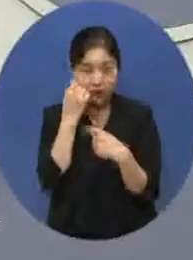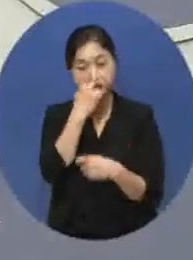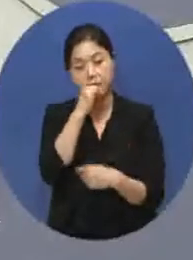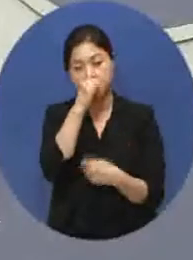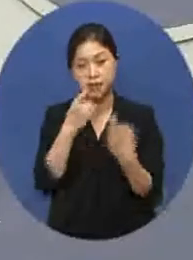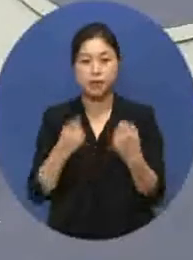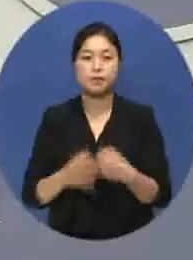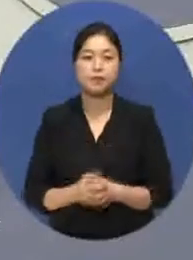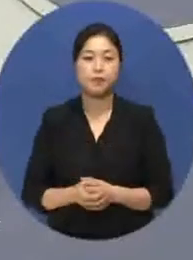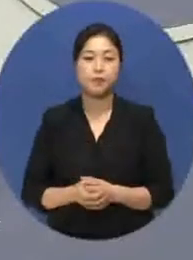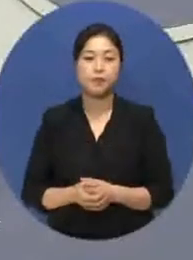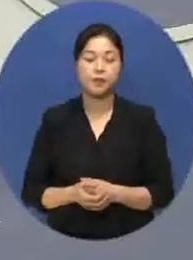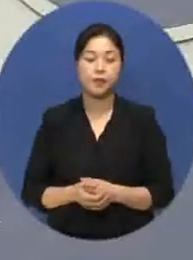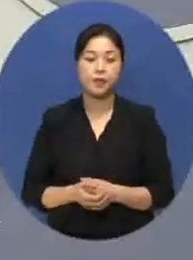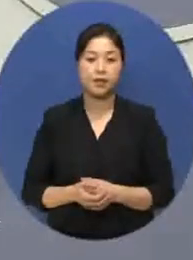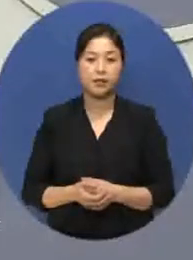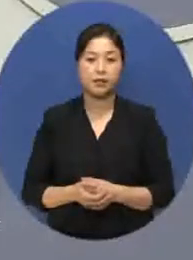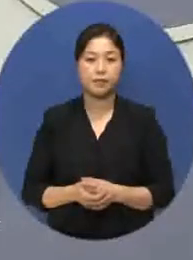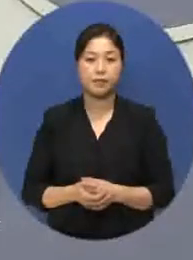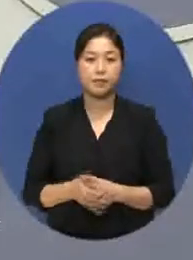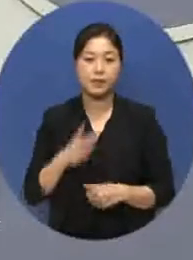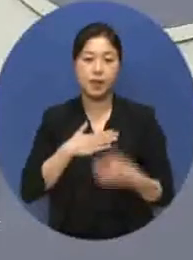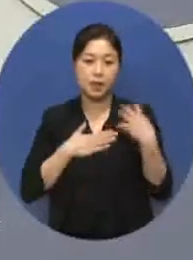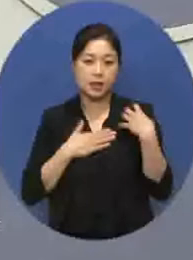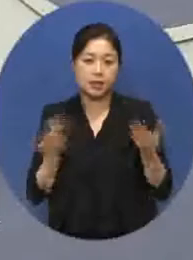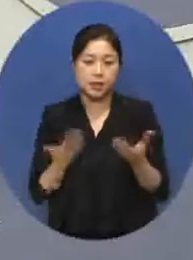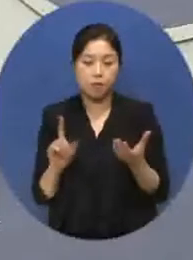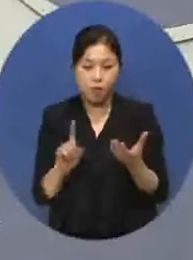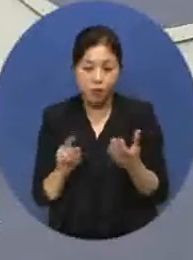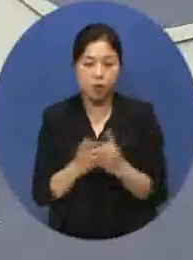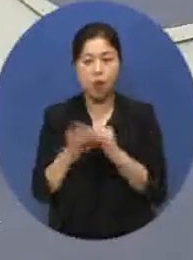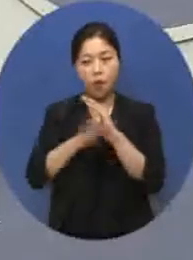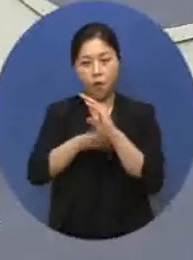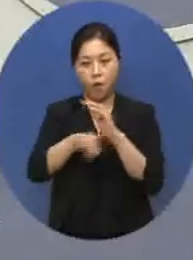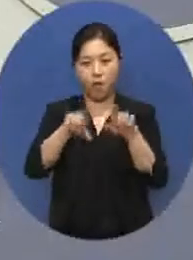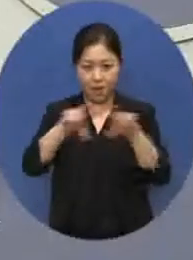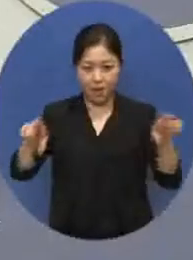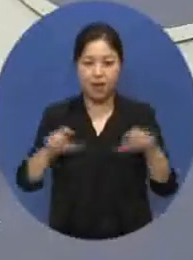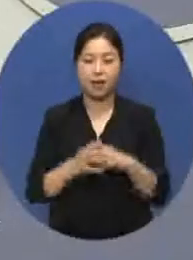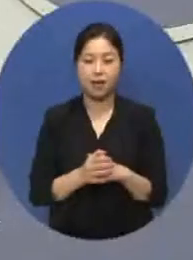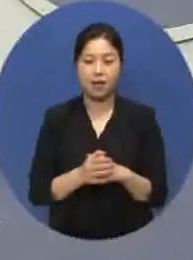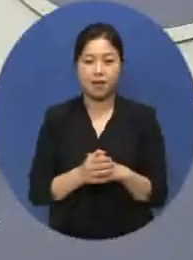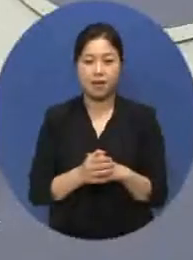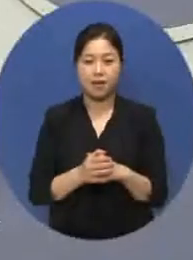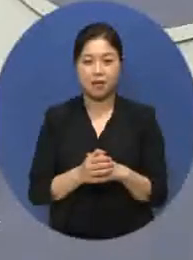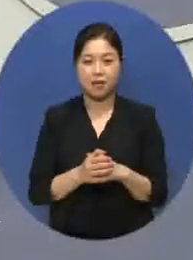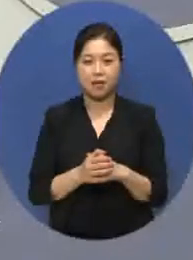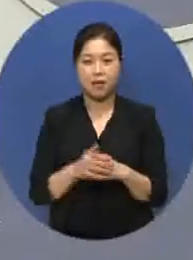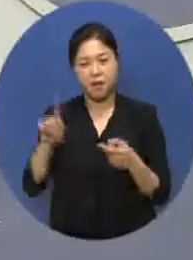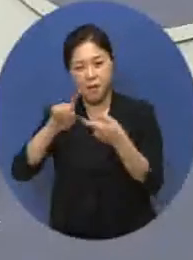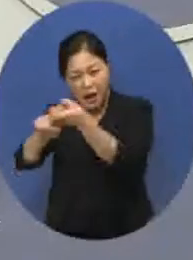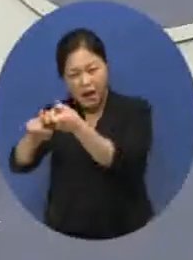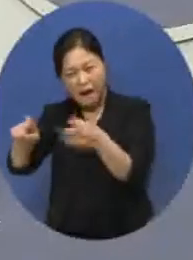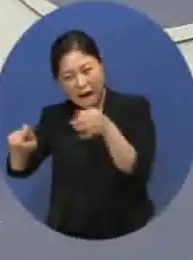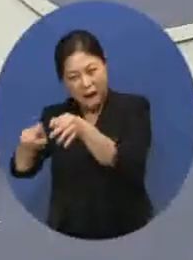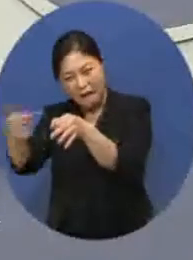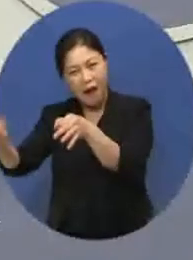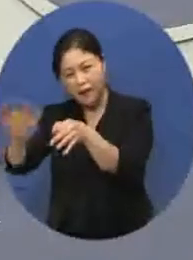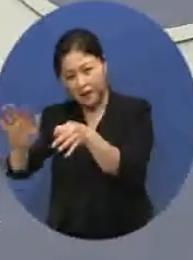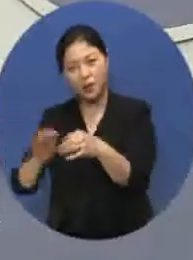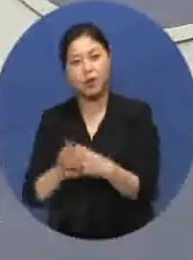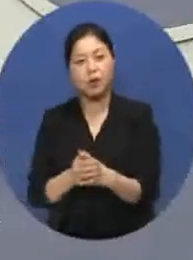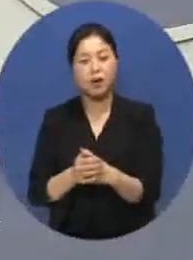최대한 제가 하는 일은 최대한 공정하게 어디 치우치지 않고 그게 제대로 갈 수